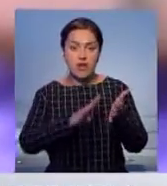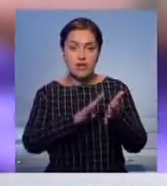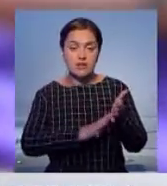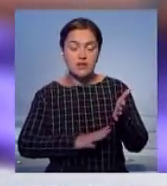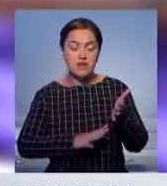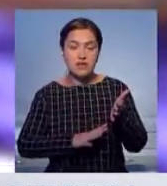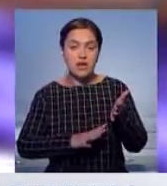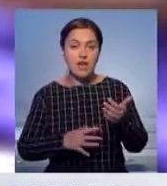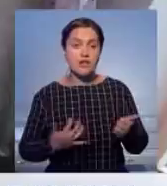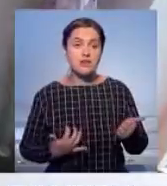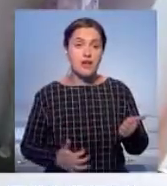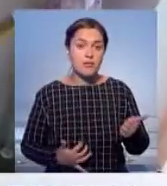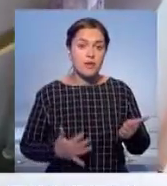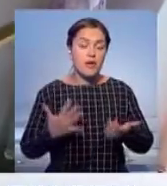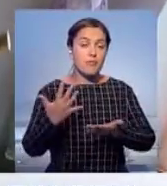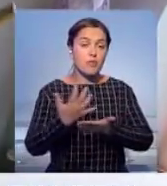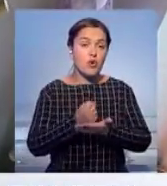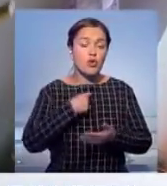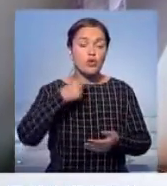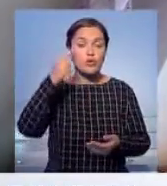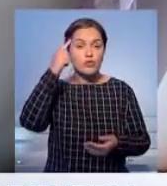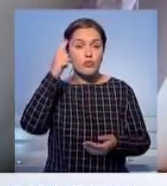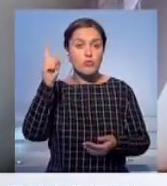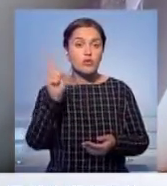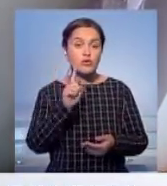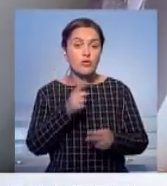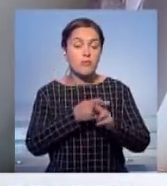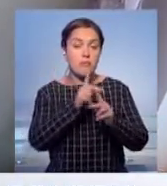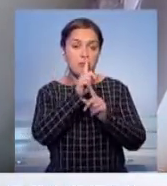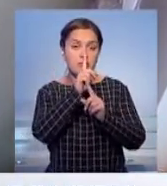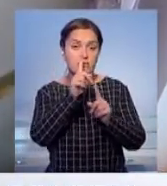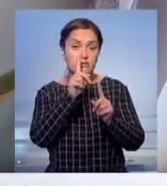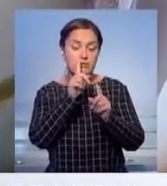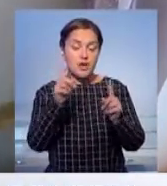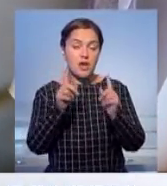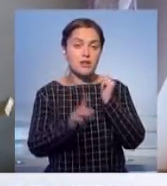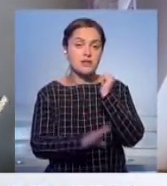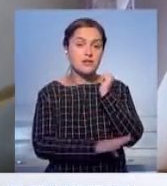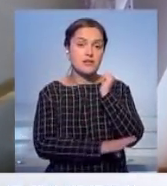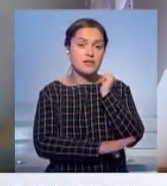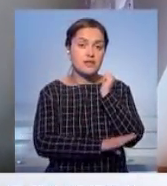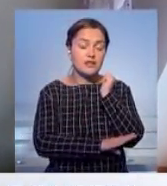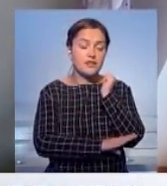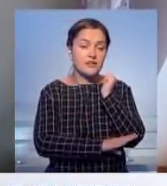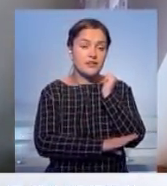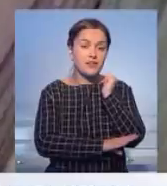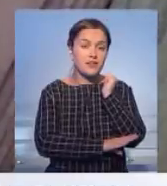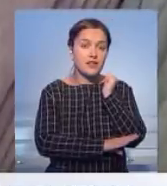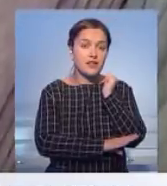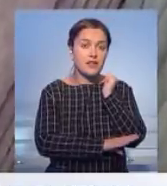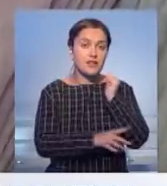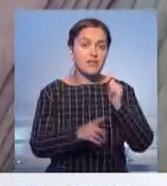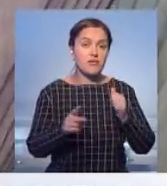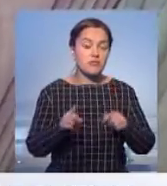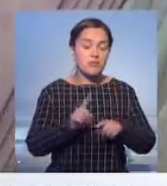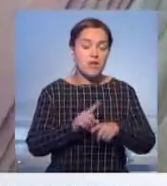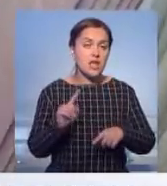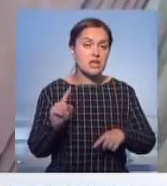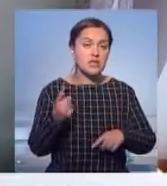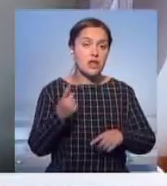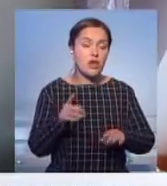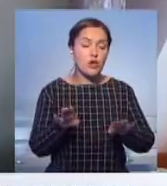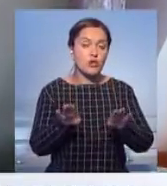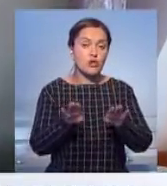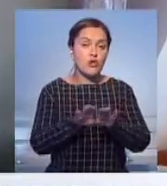получается. Я думаю, что с этих экзотических деревьев, я, наверное, не буду хвастаться, но она единственная, которую